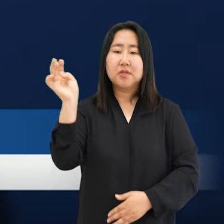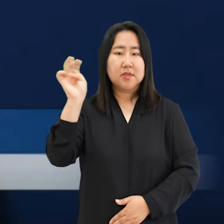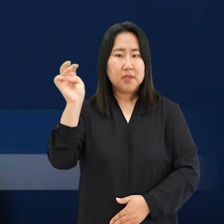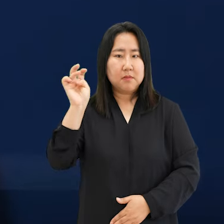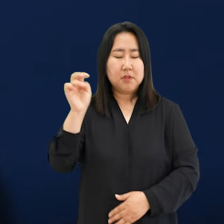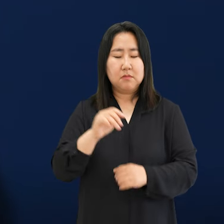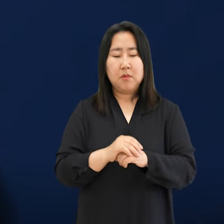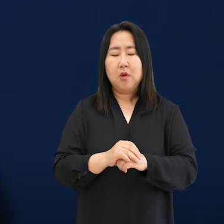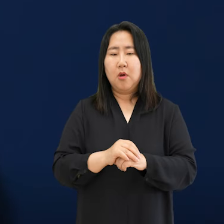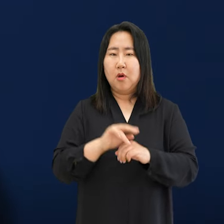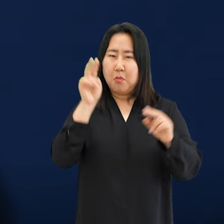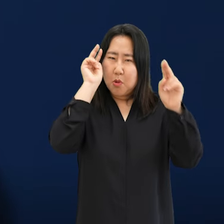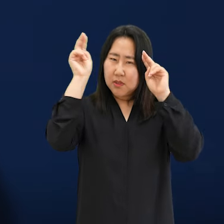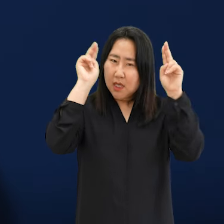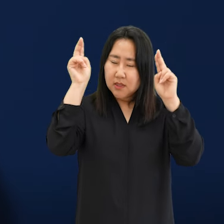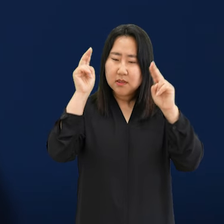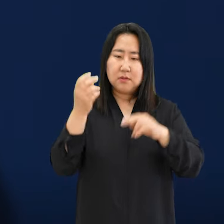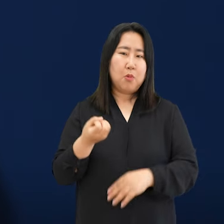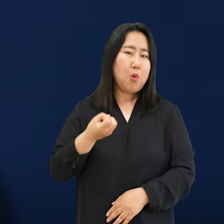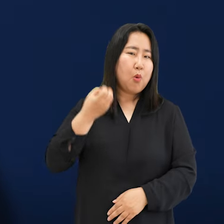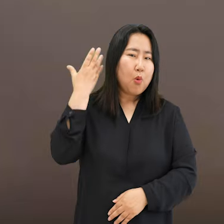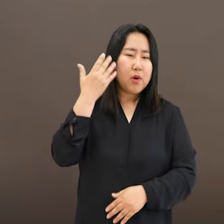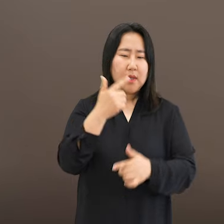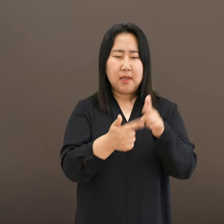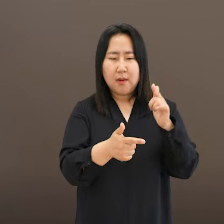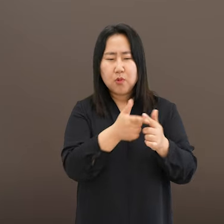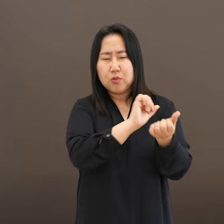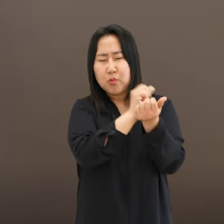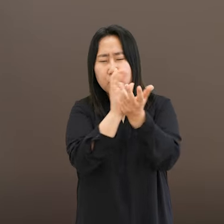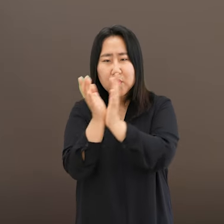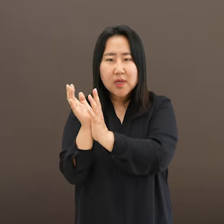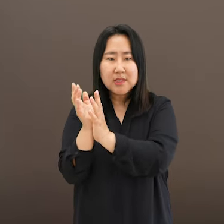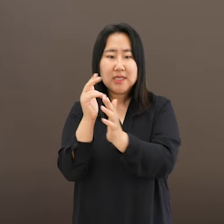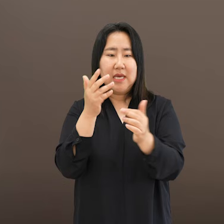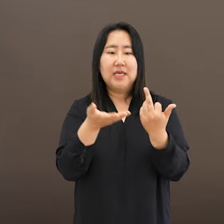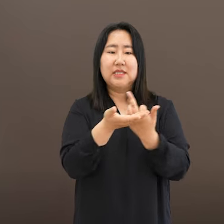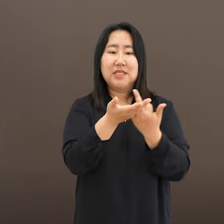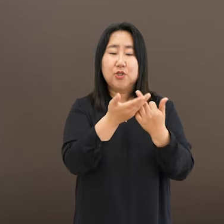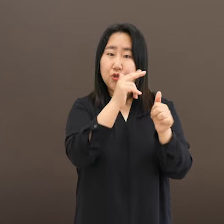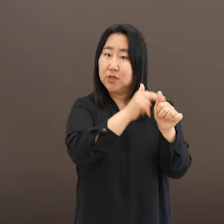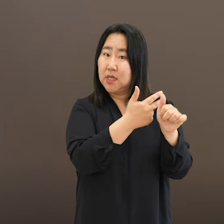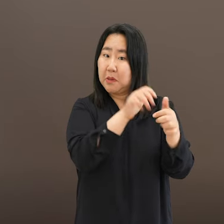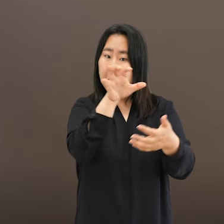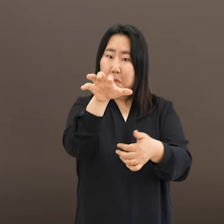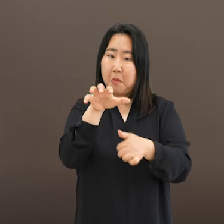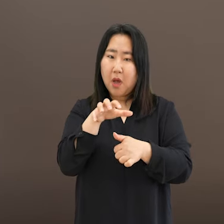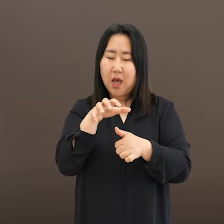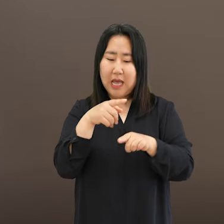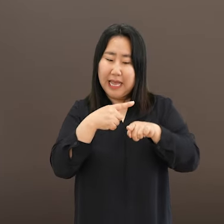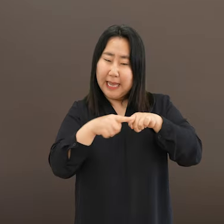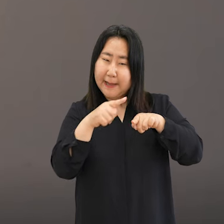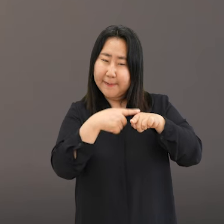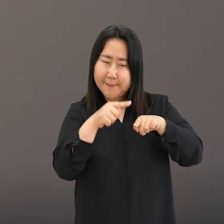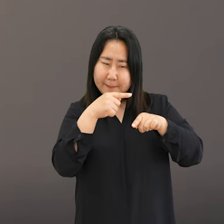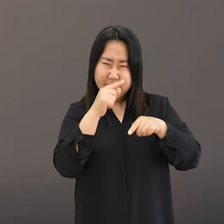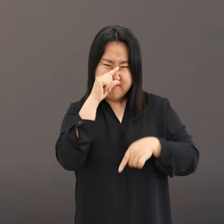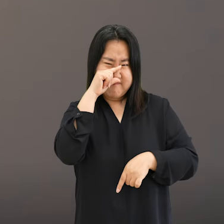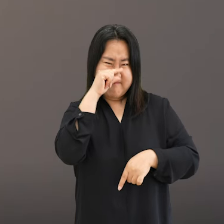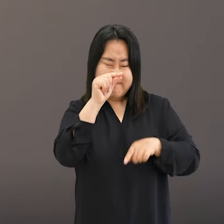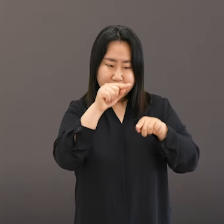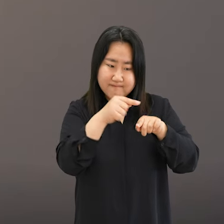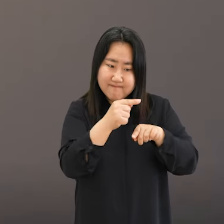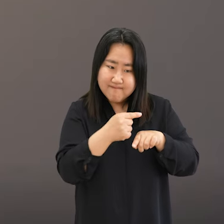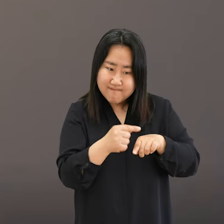있는데요. 사슴과 고래, 들꽃, 나무 등 제주의 아름다운 자연을 예리한 칼끝으로 종이에